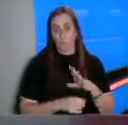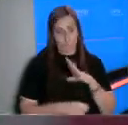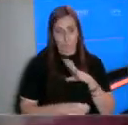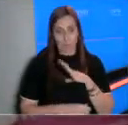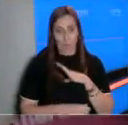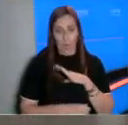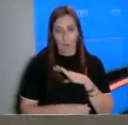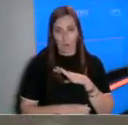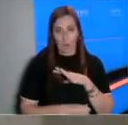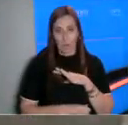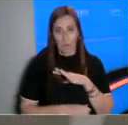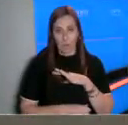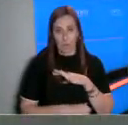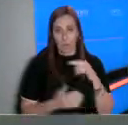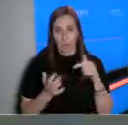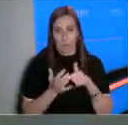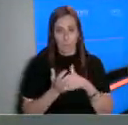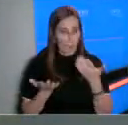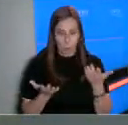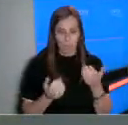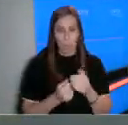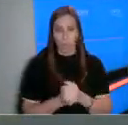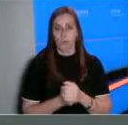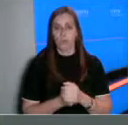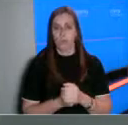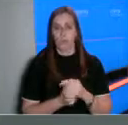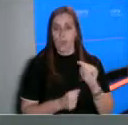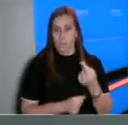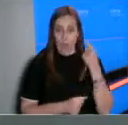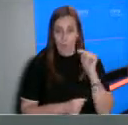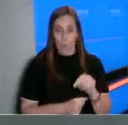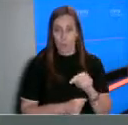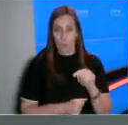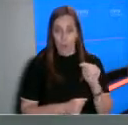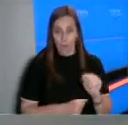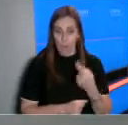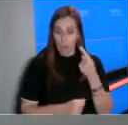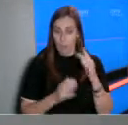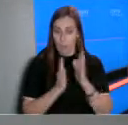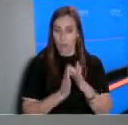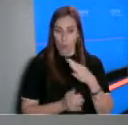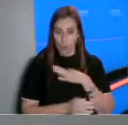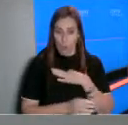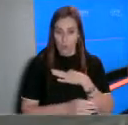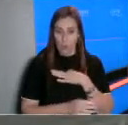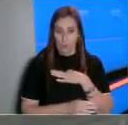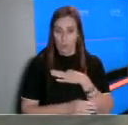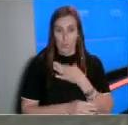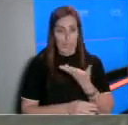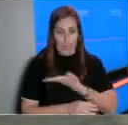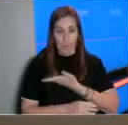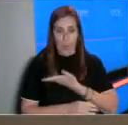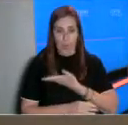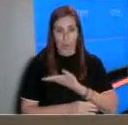סכנה מסיבות מאוד ספציפיות. ולמרות זאת, ולמרות הבקשות שלי...